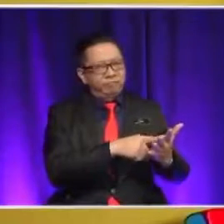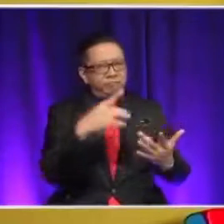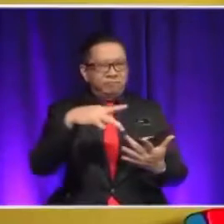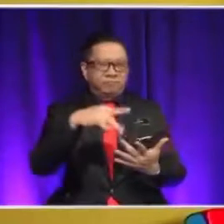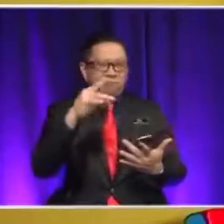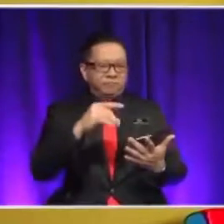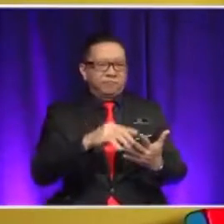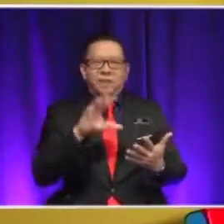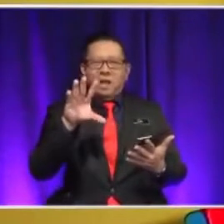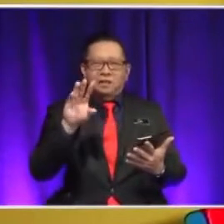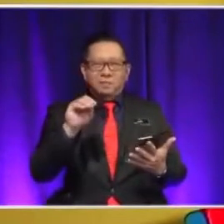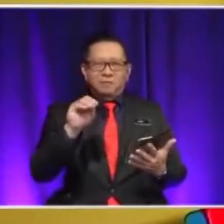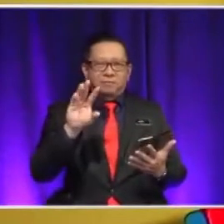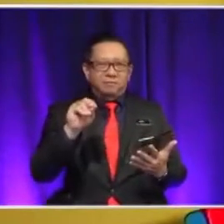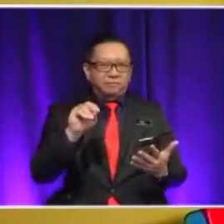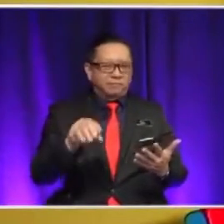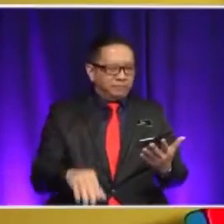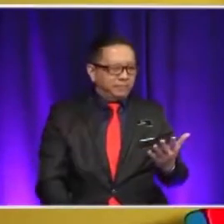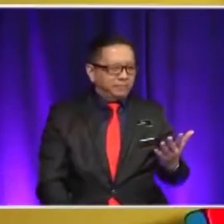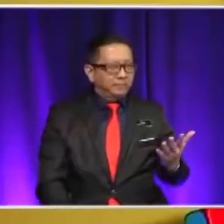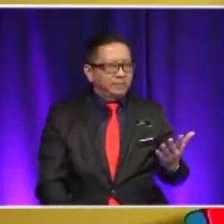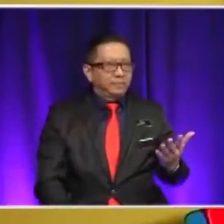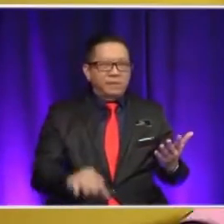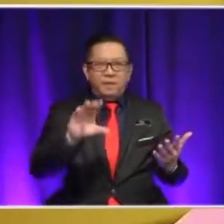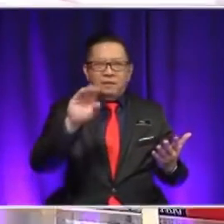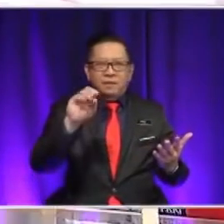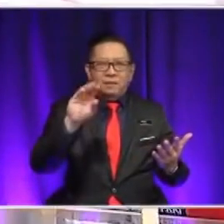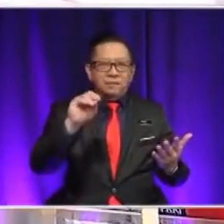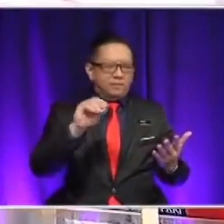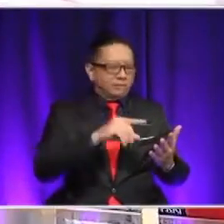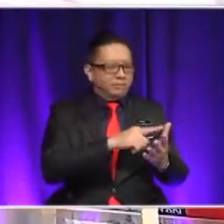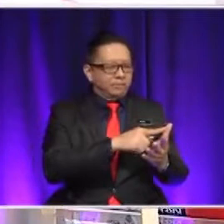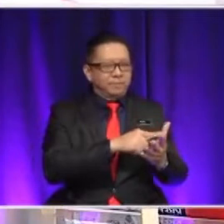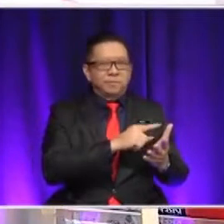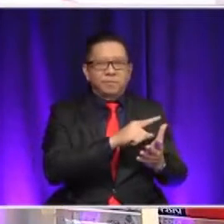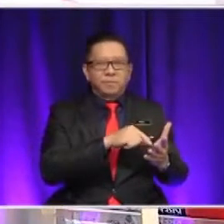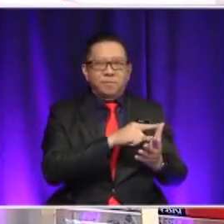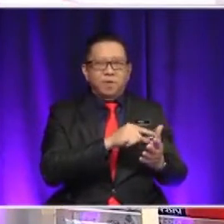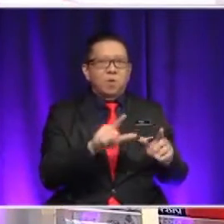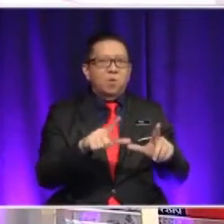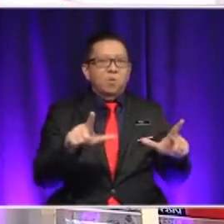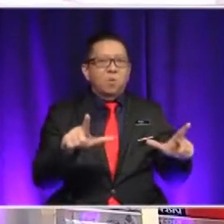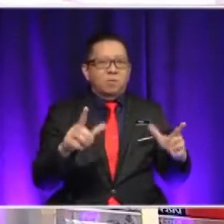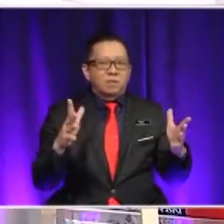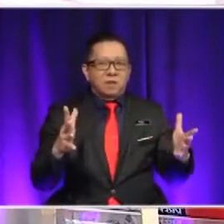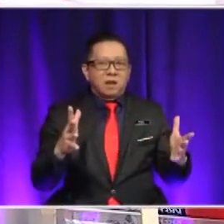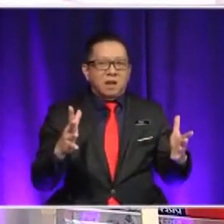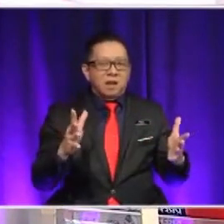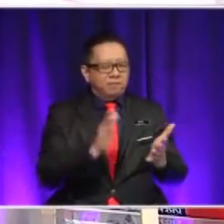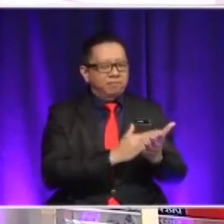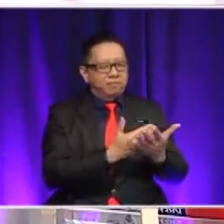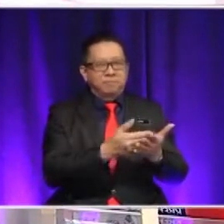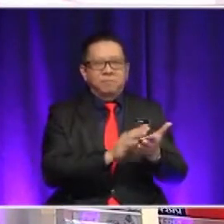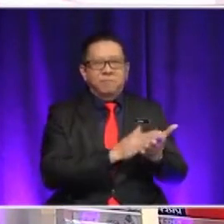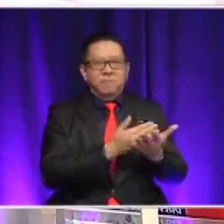pakai gunakan sepanjang Oke kalajengking pulsamu Cikgu suka span sebuah permukaannya keluarga dan besar jadi